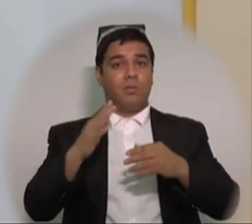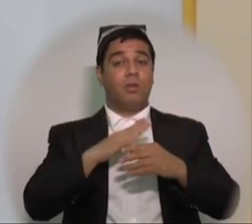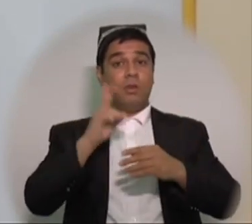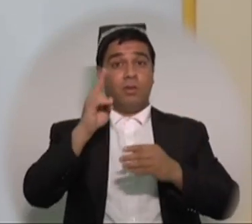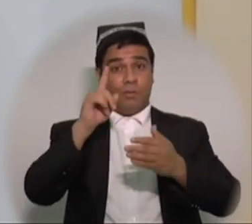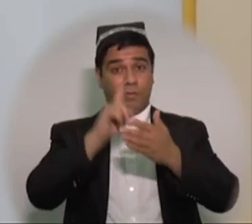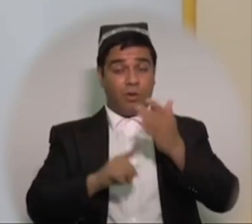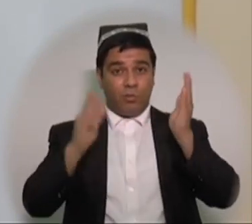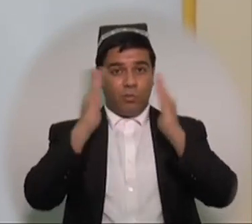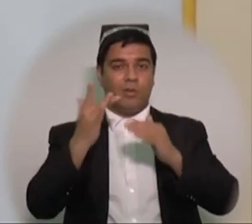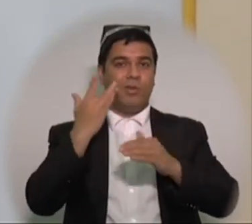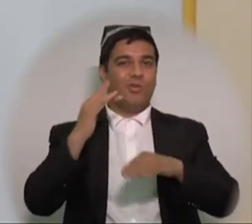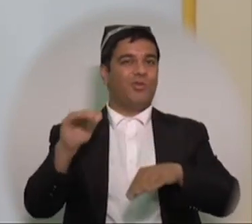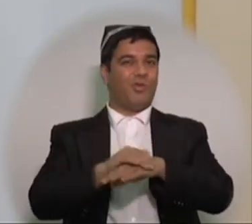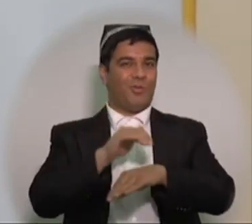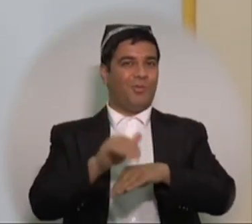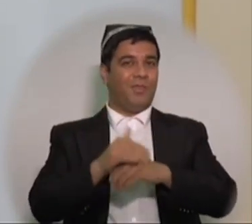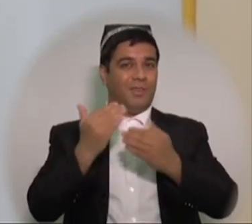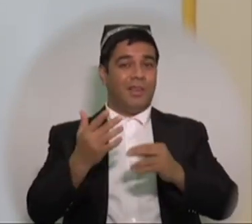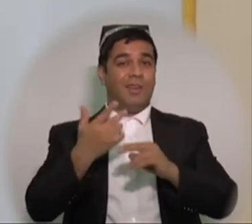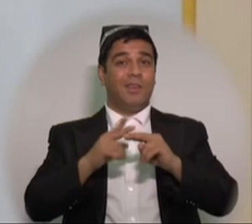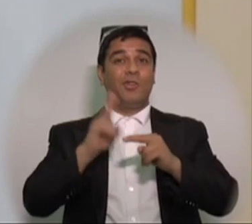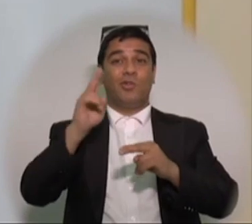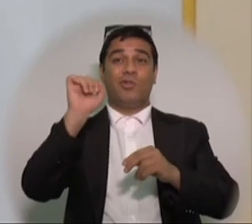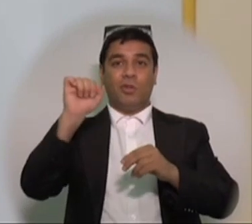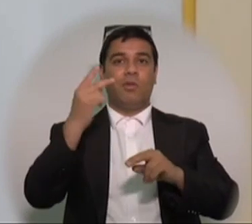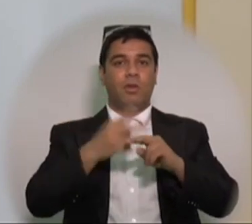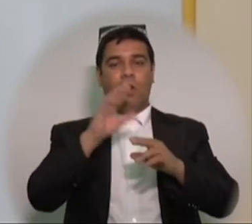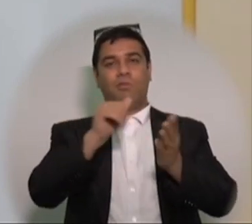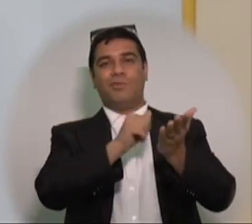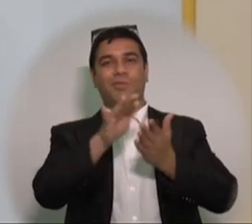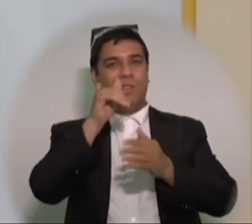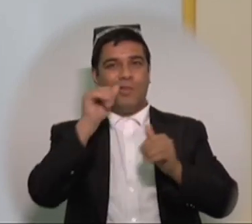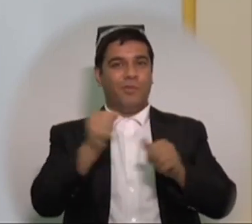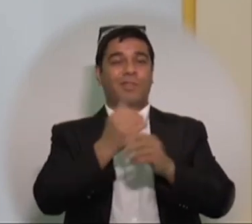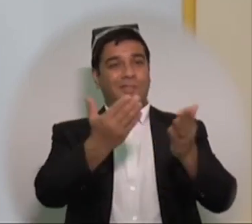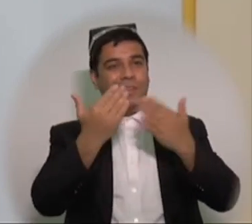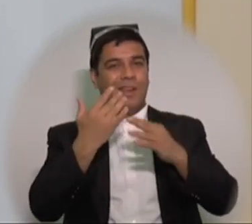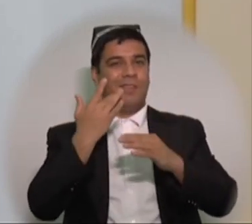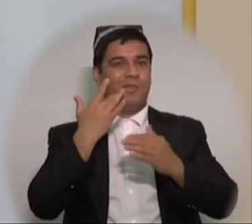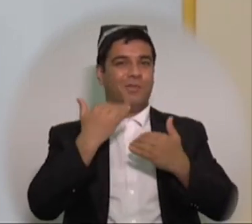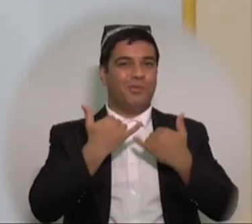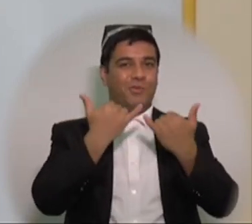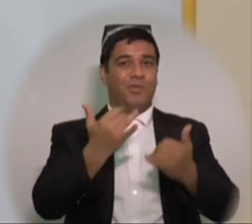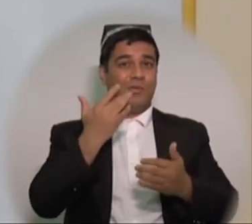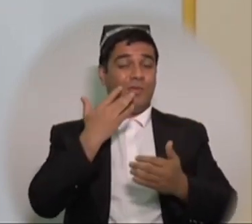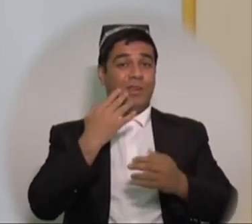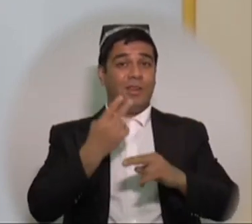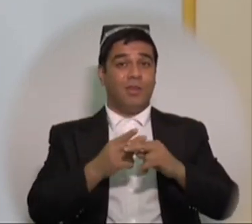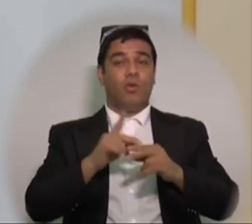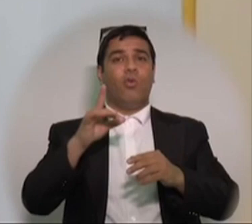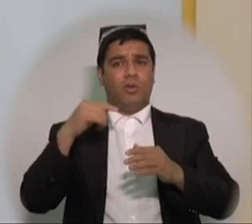Çünkü Müslüman ümmetinin siması şu. Eşikten çakırıp kegeni hiç vaxtıda kayıtıp ket demeydi.